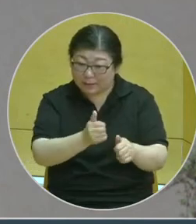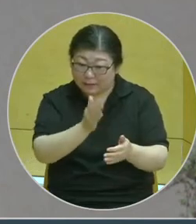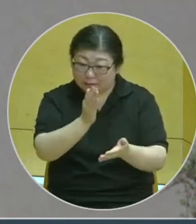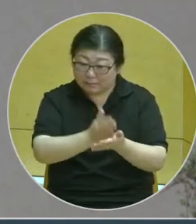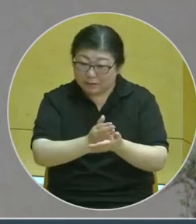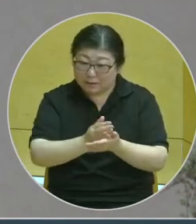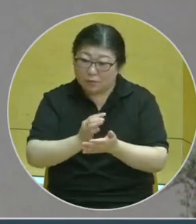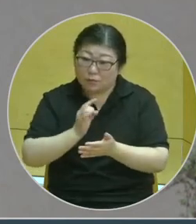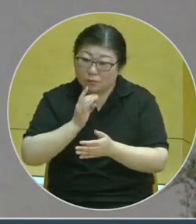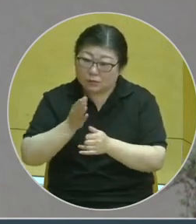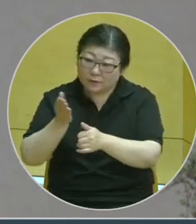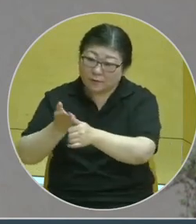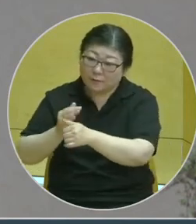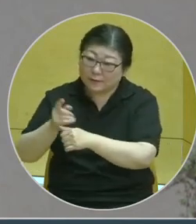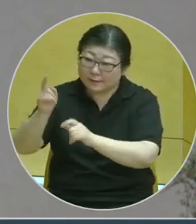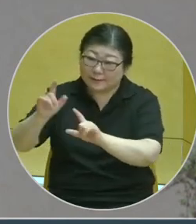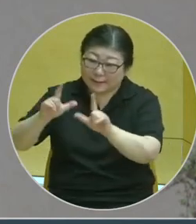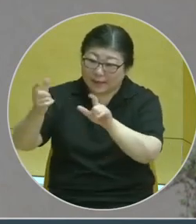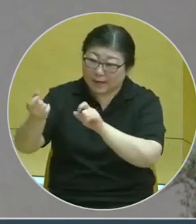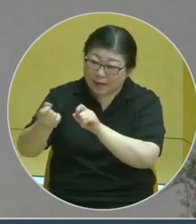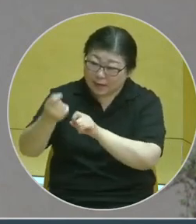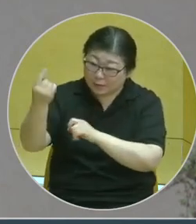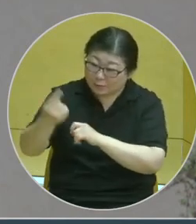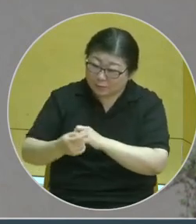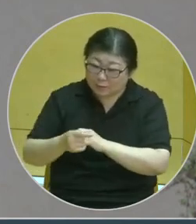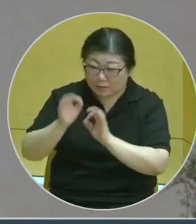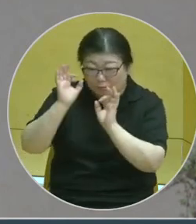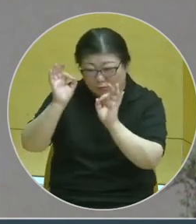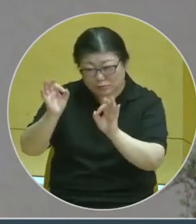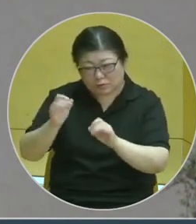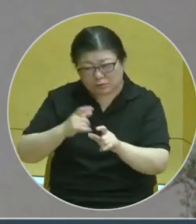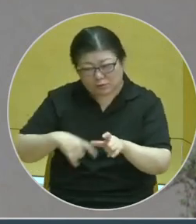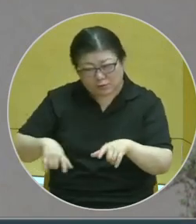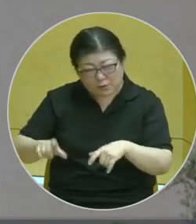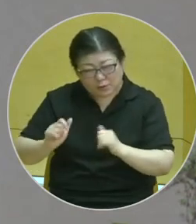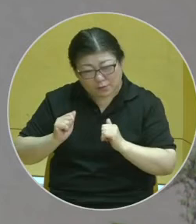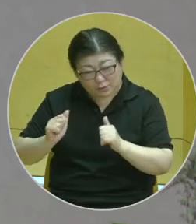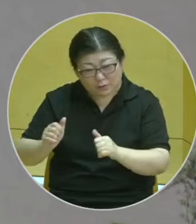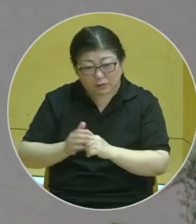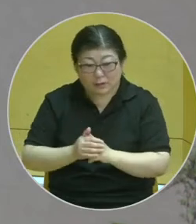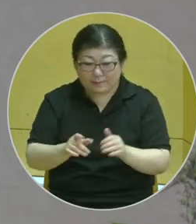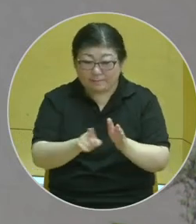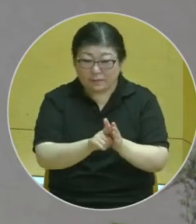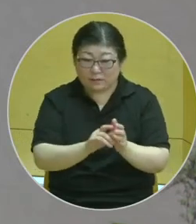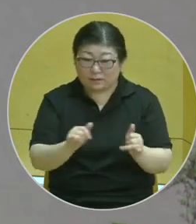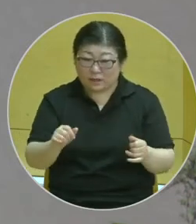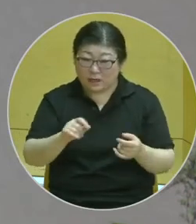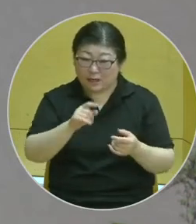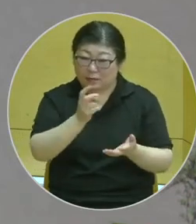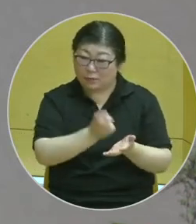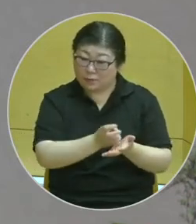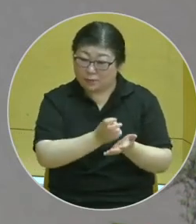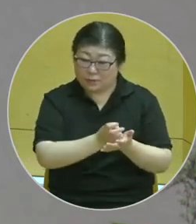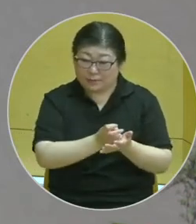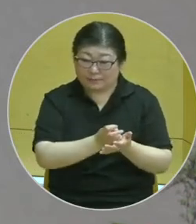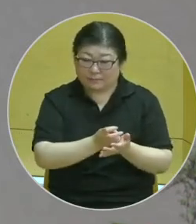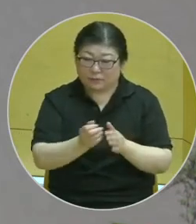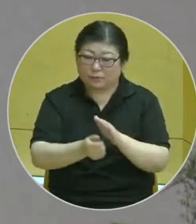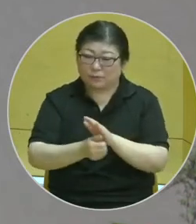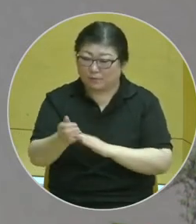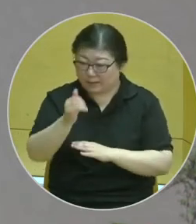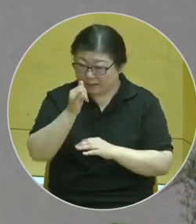볼보 도록 볼수록 그 하자 그렇게 됐어요 믿는 자의 도리 가 있겠어요 믿는 도리의 소망이 딱